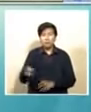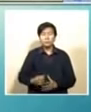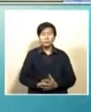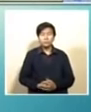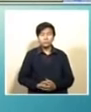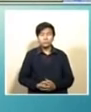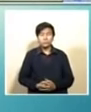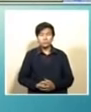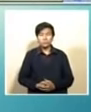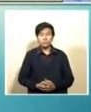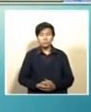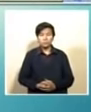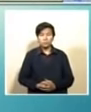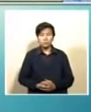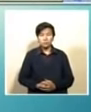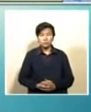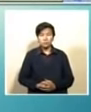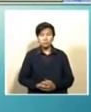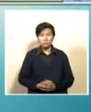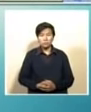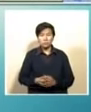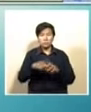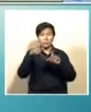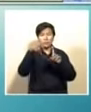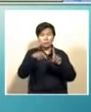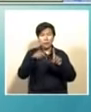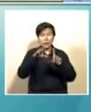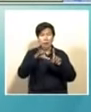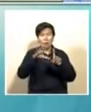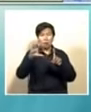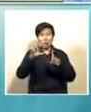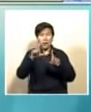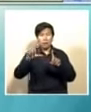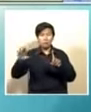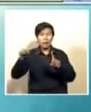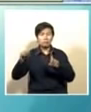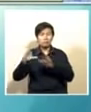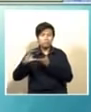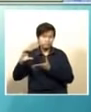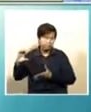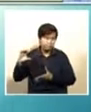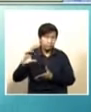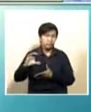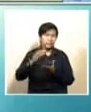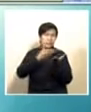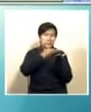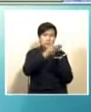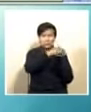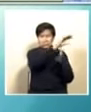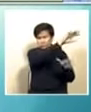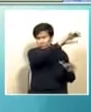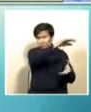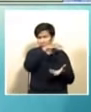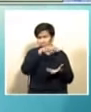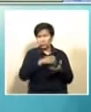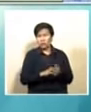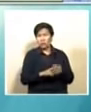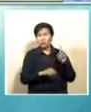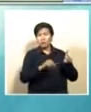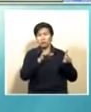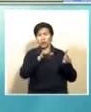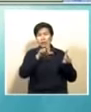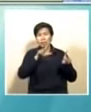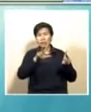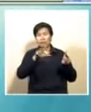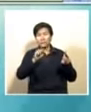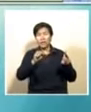ศนะครับทีนี้ก็จะมีประเด็นว่าเราจ่ายให้เฉพาะผู้ป่วยโควิด-19 เท่านั้นแต่ในโรงพยาบ